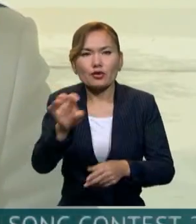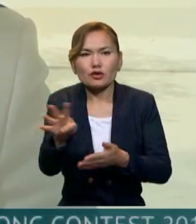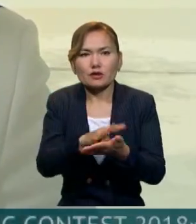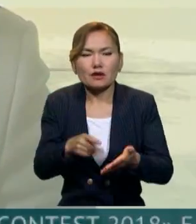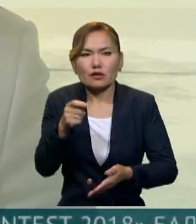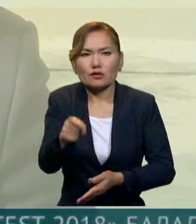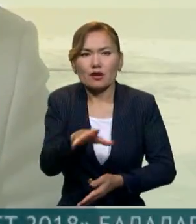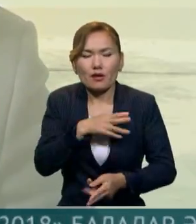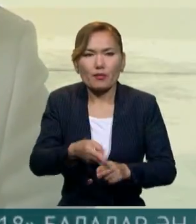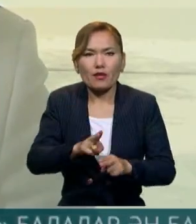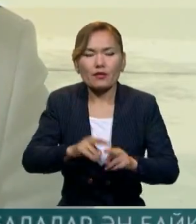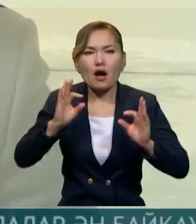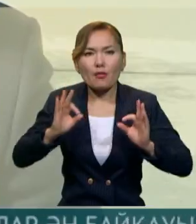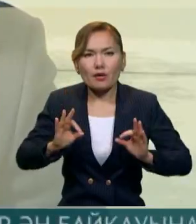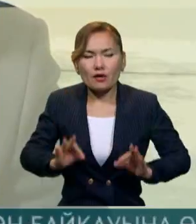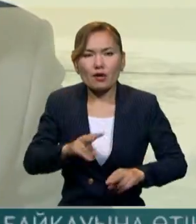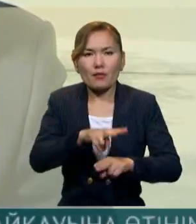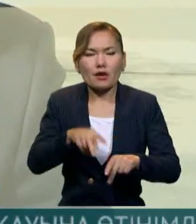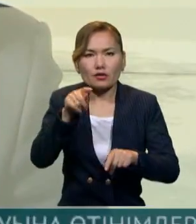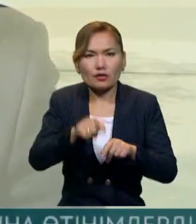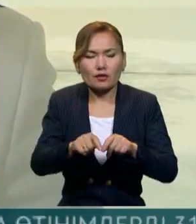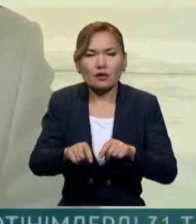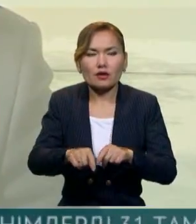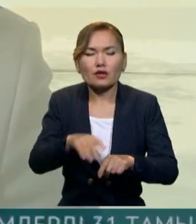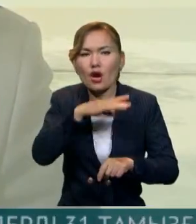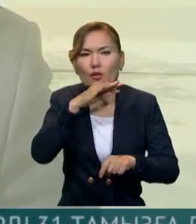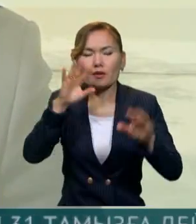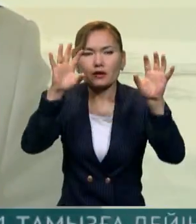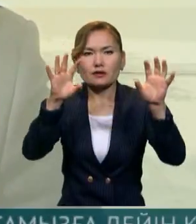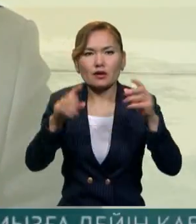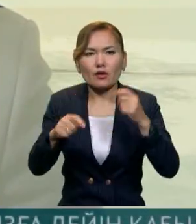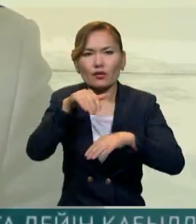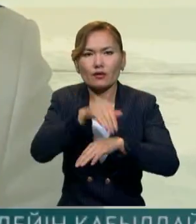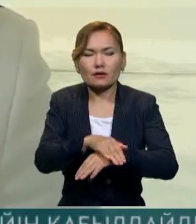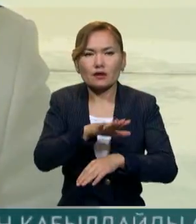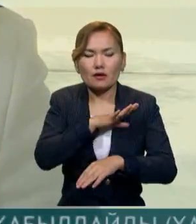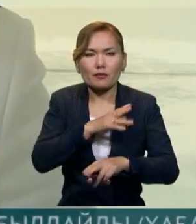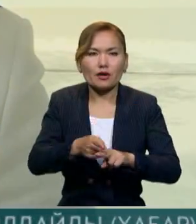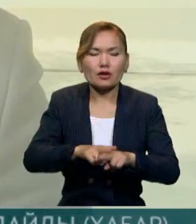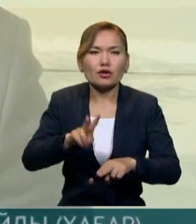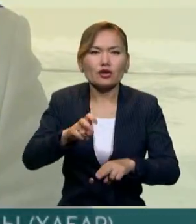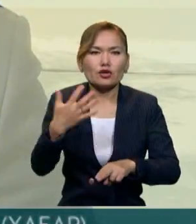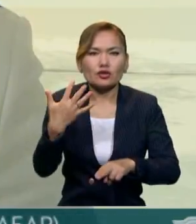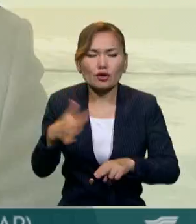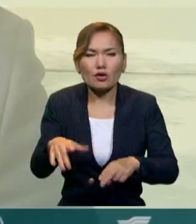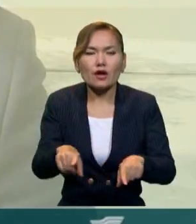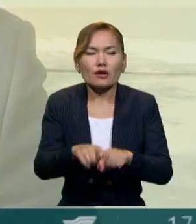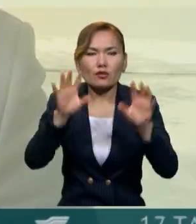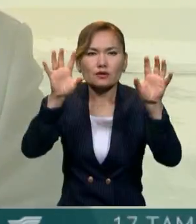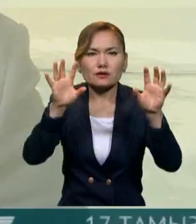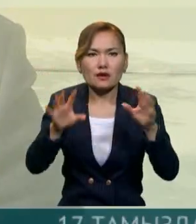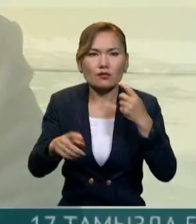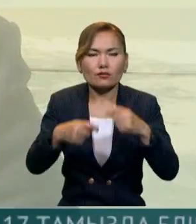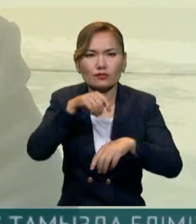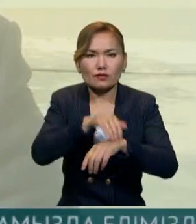183 жоспардан тыс тексеріс тағайындалып, жүргізілген тексерістің қорытындысымен 252 заң бұзушылық анықталып, 33 жұмыс